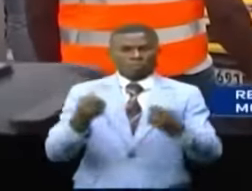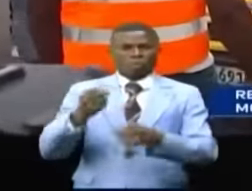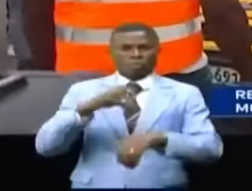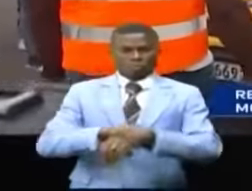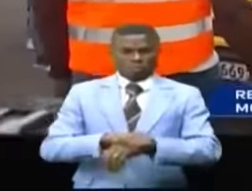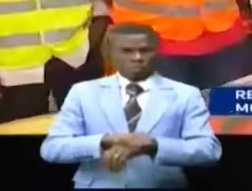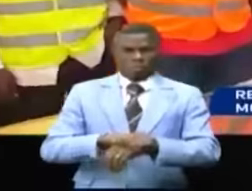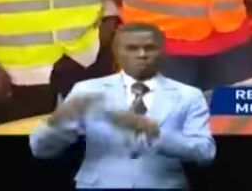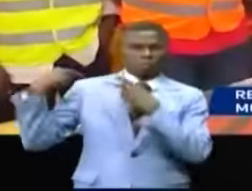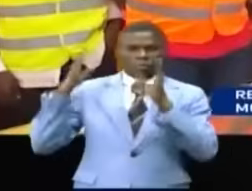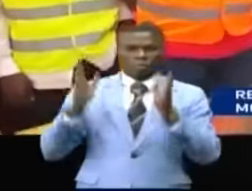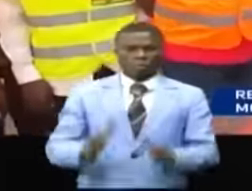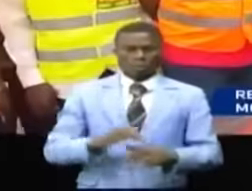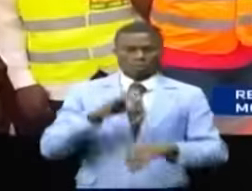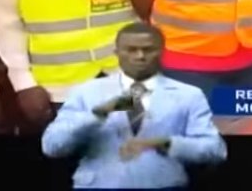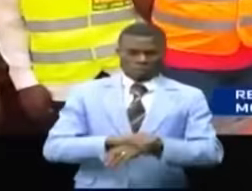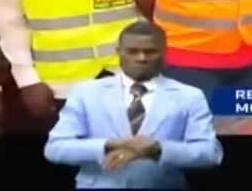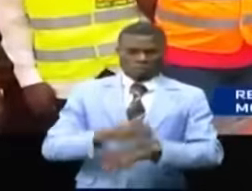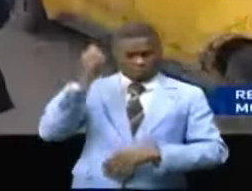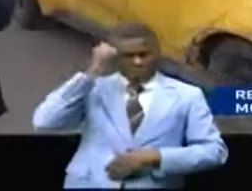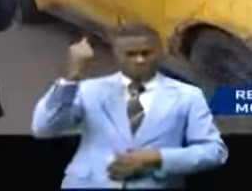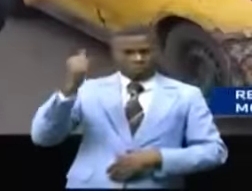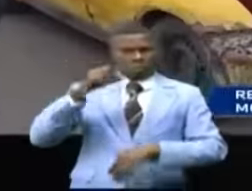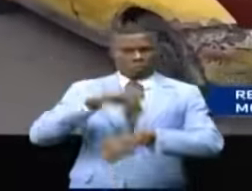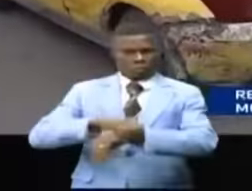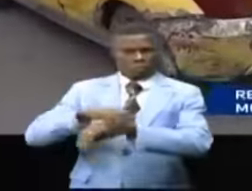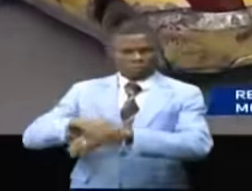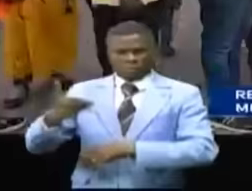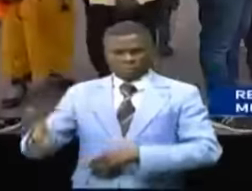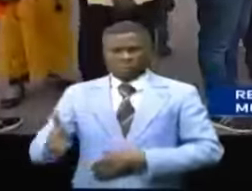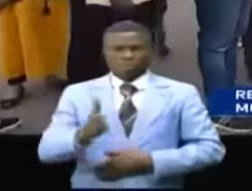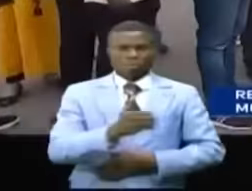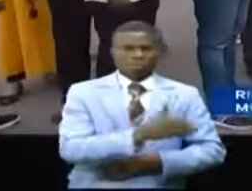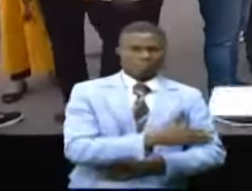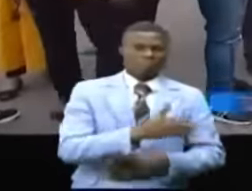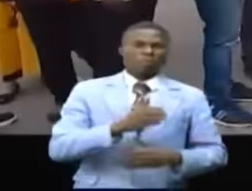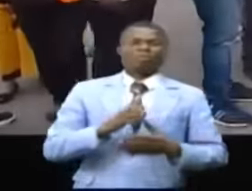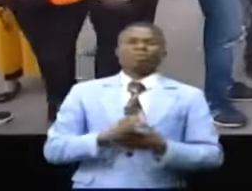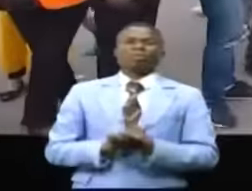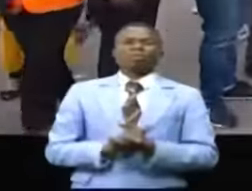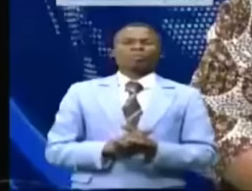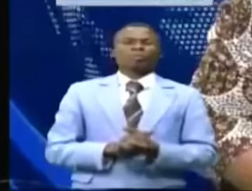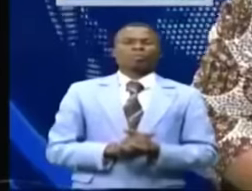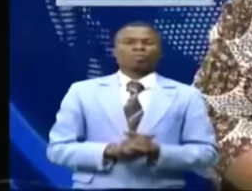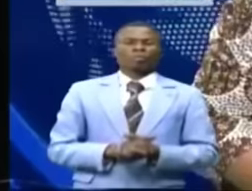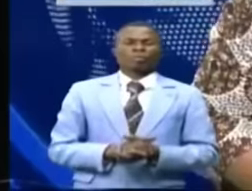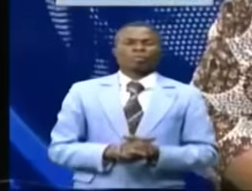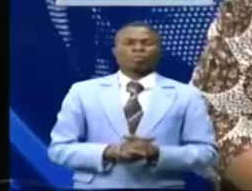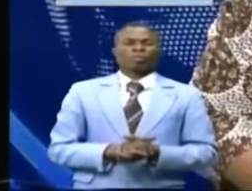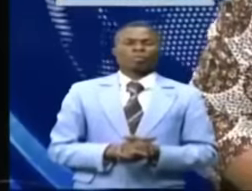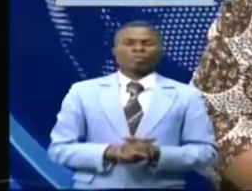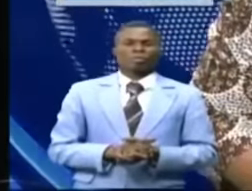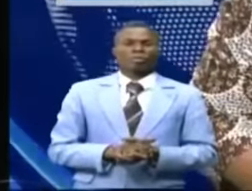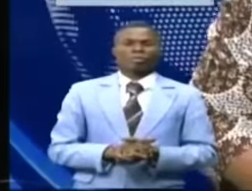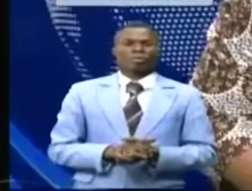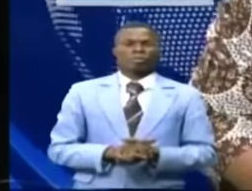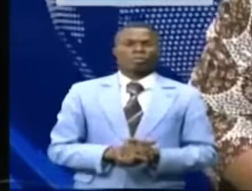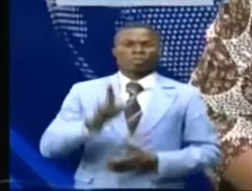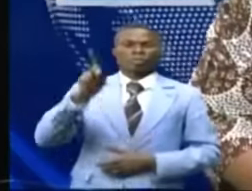des propriétaires récalcitrants ont commencé à prendre la direction de la fourrière. Au